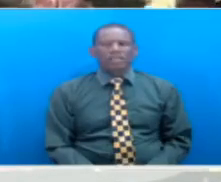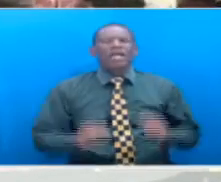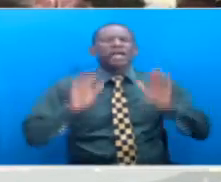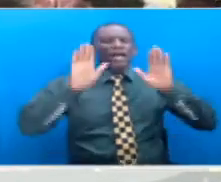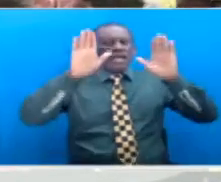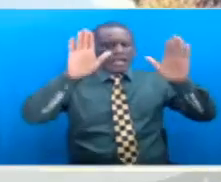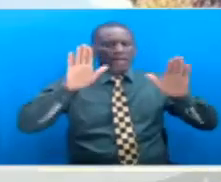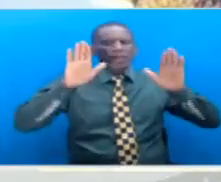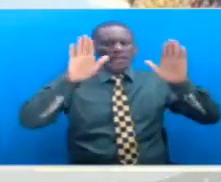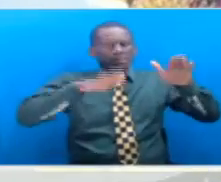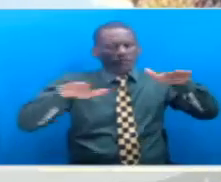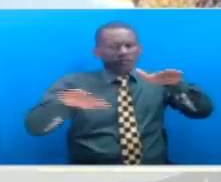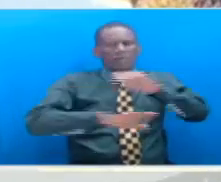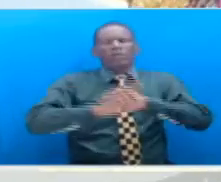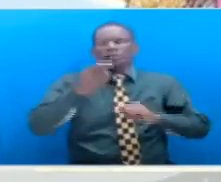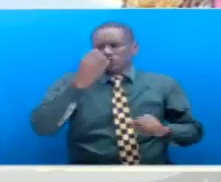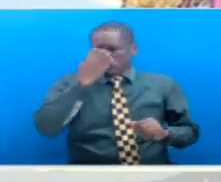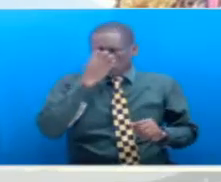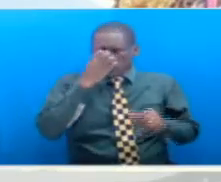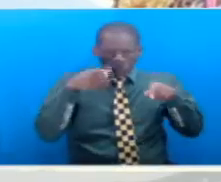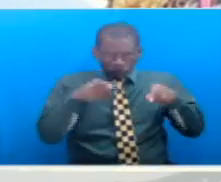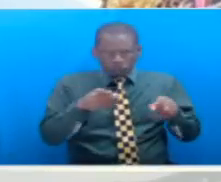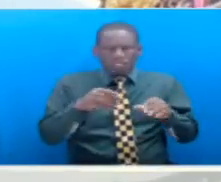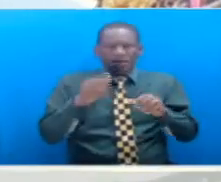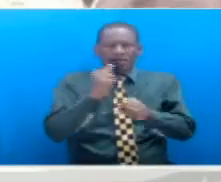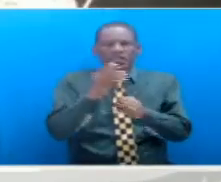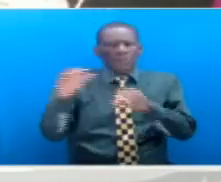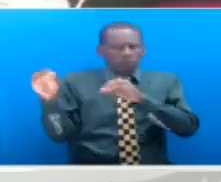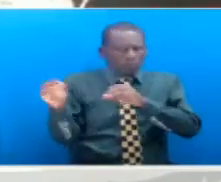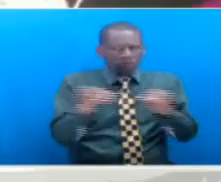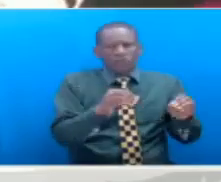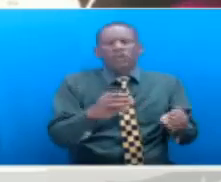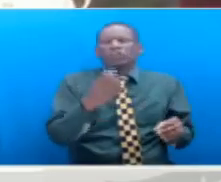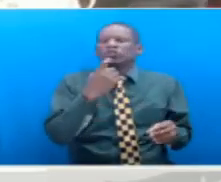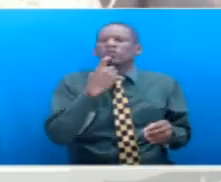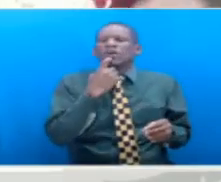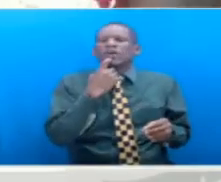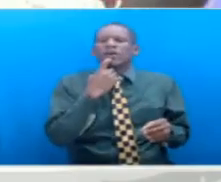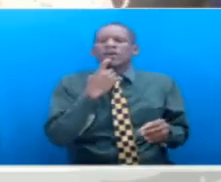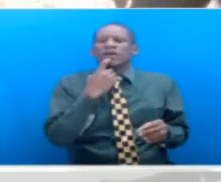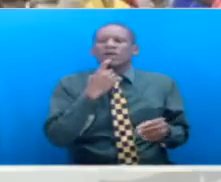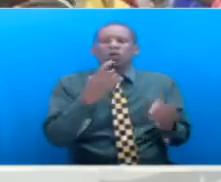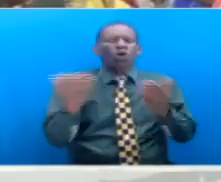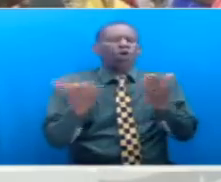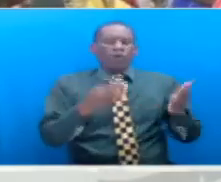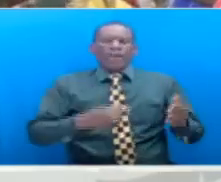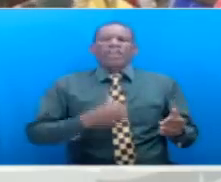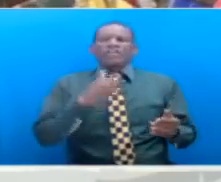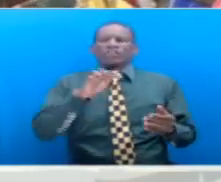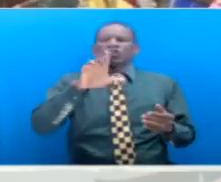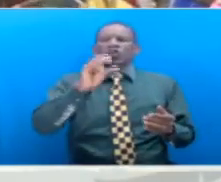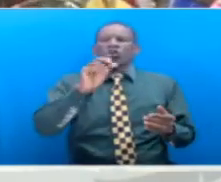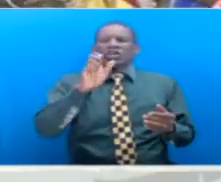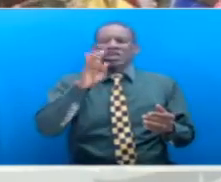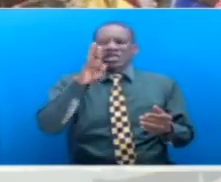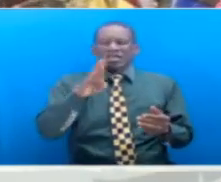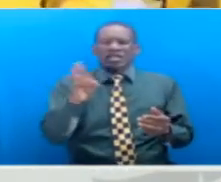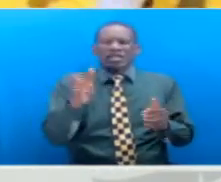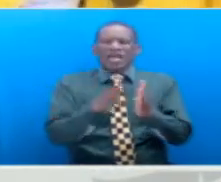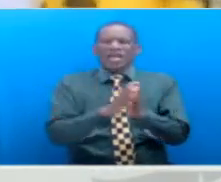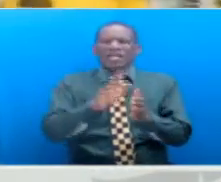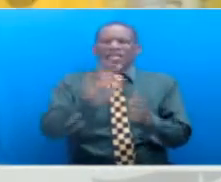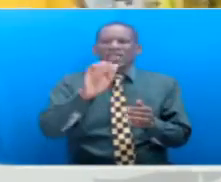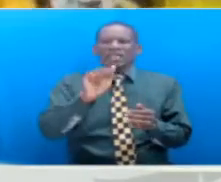Kampeni za naibu rais William Ruto hii leo zilimfikisha hadi kaunti ya Turkana, alikozuru Lokori, Lokichar na